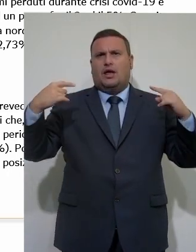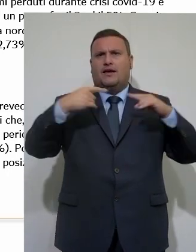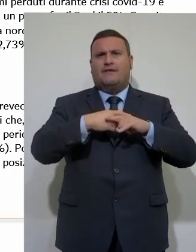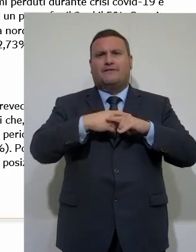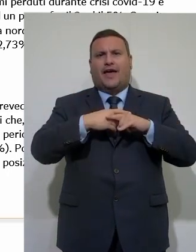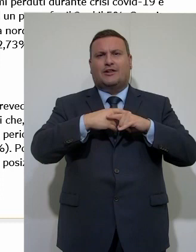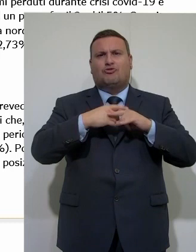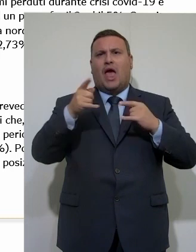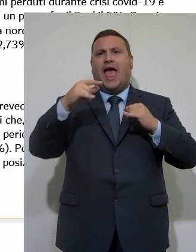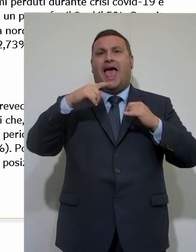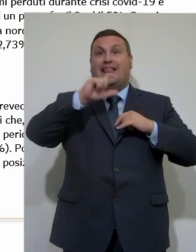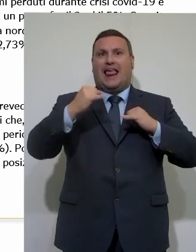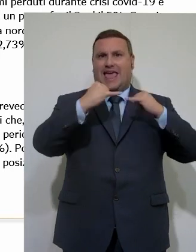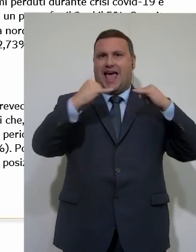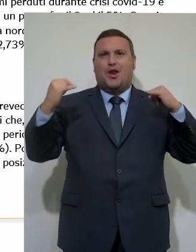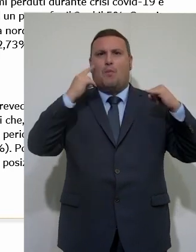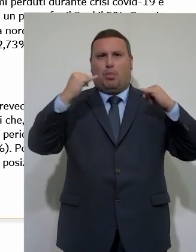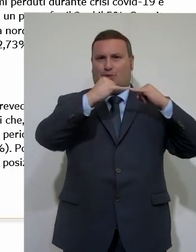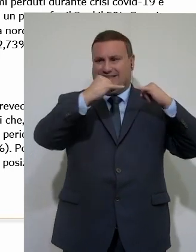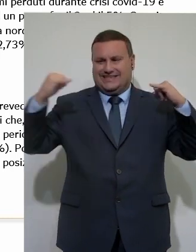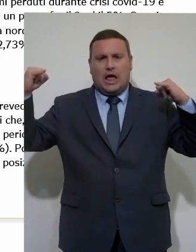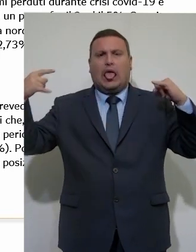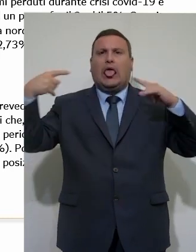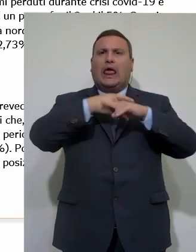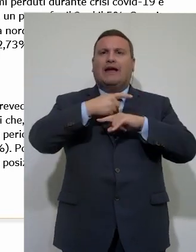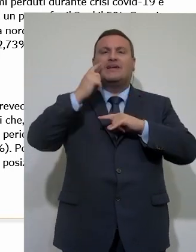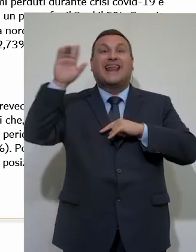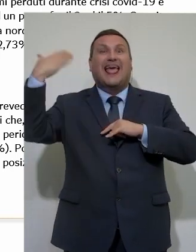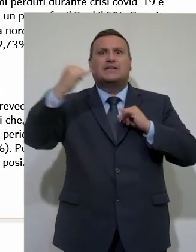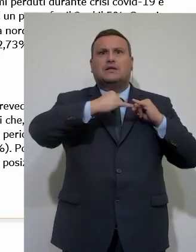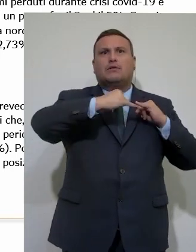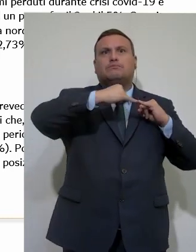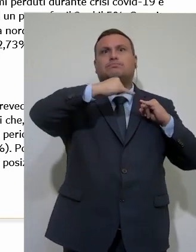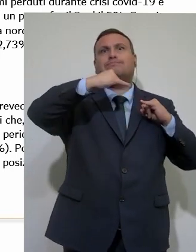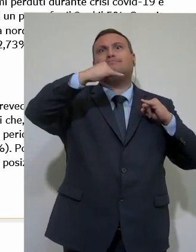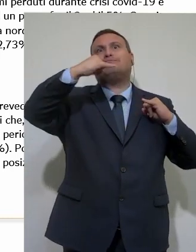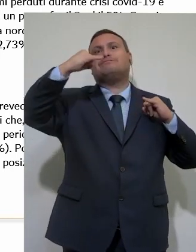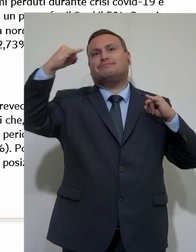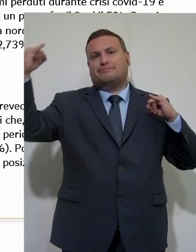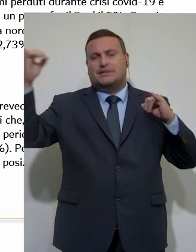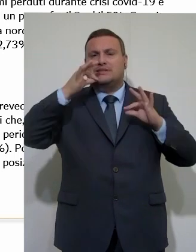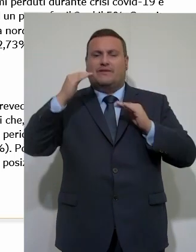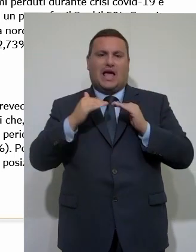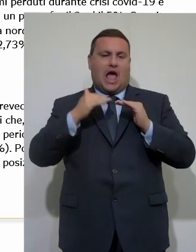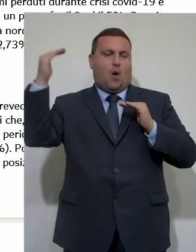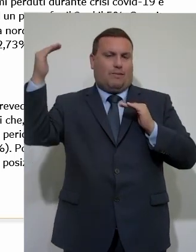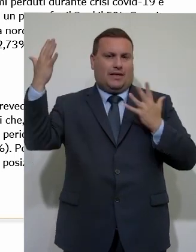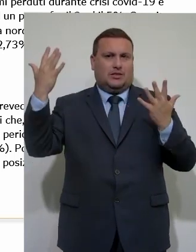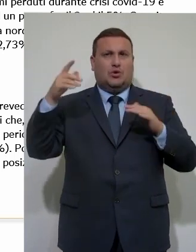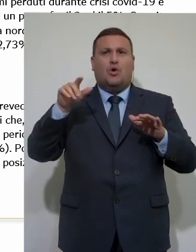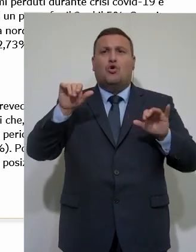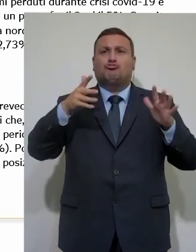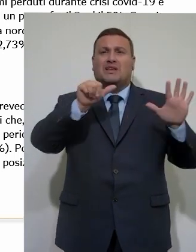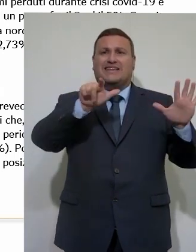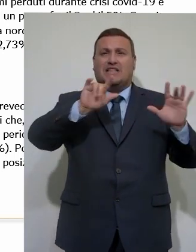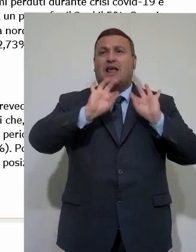crescita fino a un volume che ci porta dai 67 milioni circa di adesso ai 77 milioni